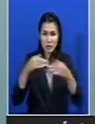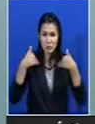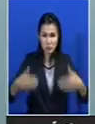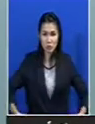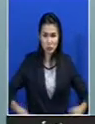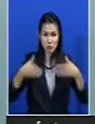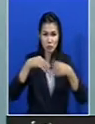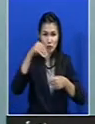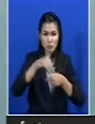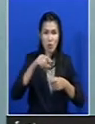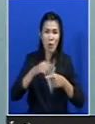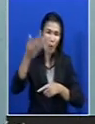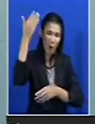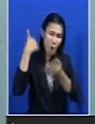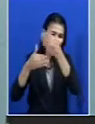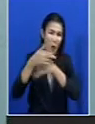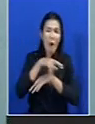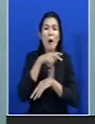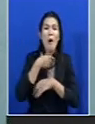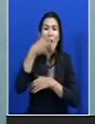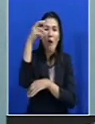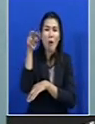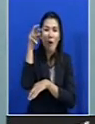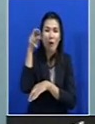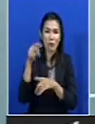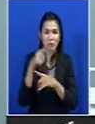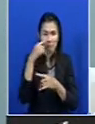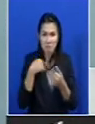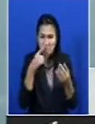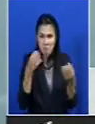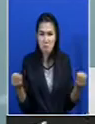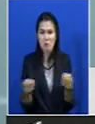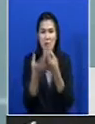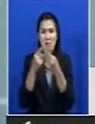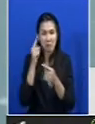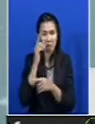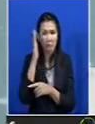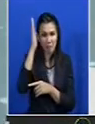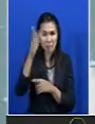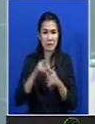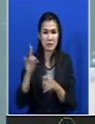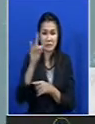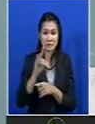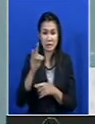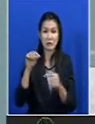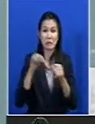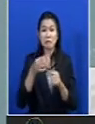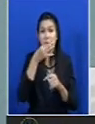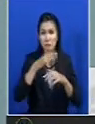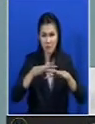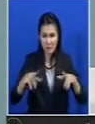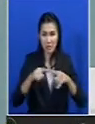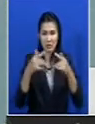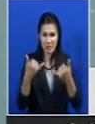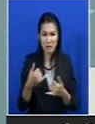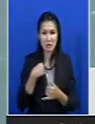ที่อาศัยอยู่ในยุคไดโนเสาร์สะท้อนถึงสถานการณ์อันเลวร้ายของอนาคตของชีวิตสัตว์ทะเลนะครับและมีแนวโน้มที่ภ